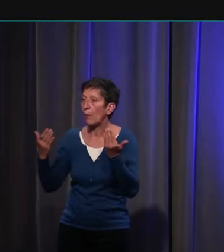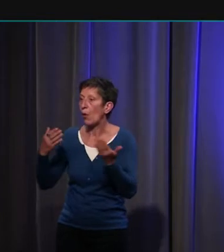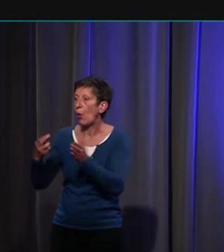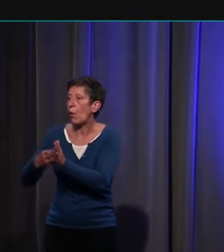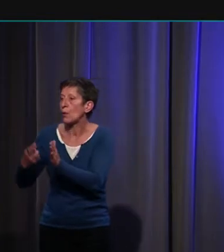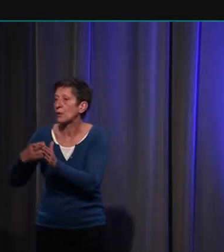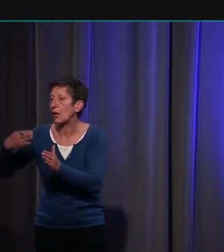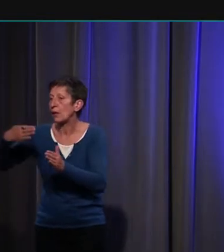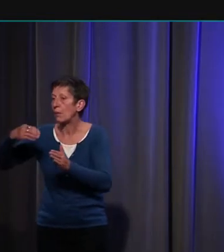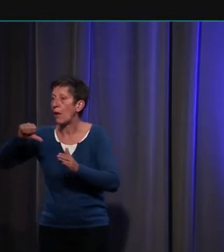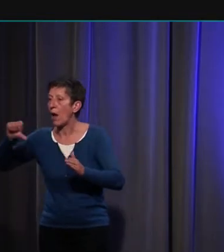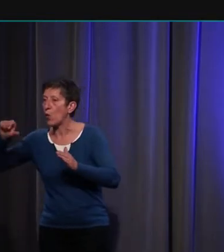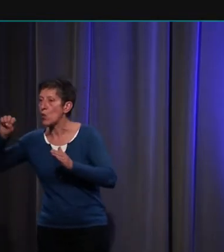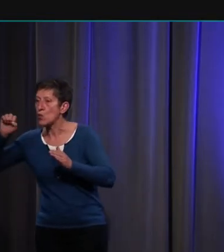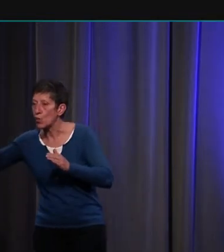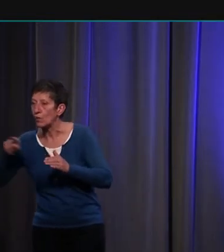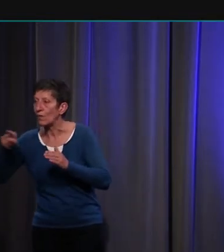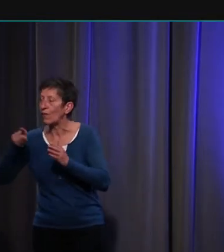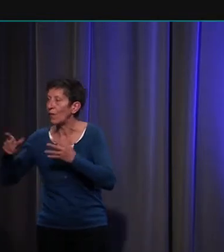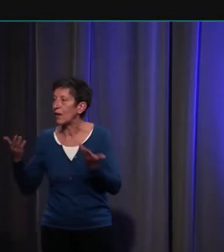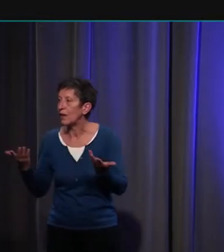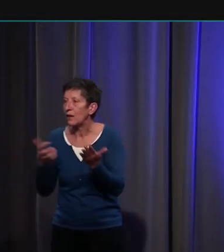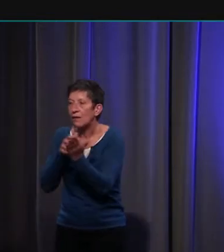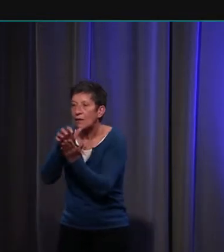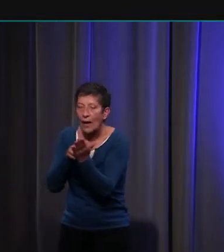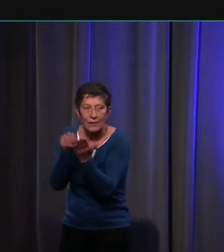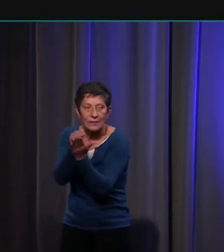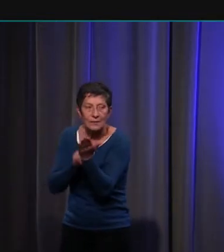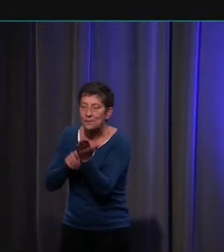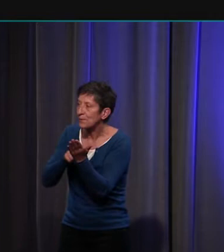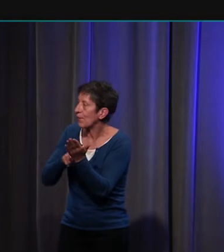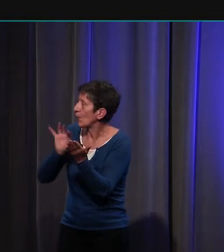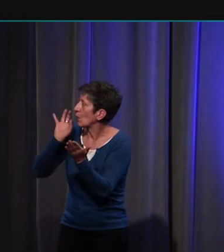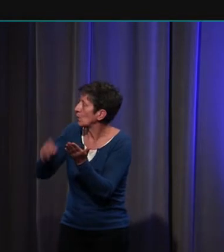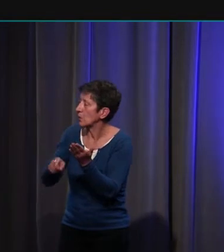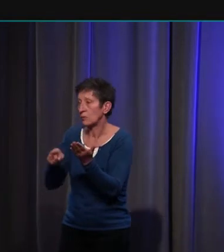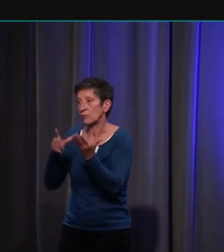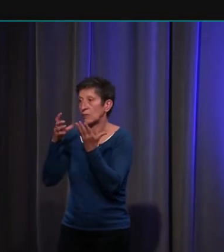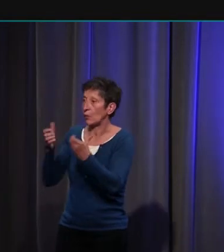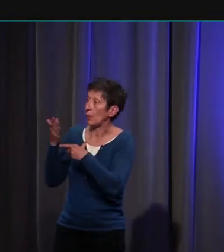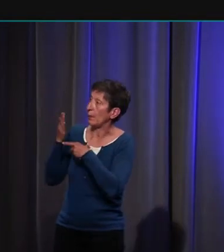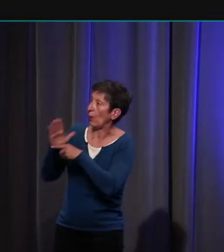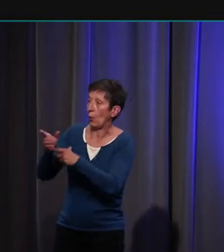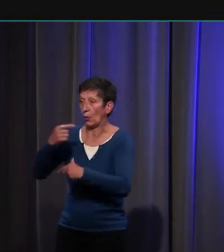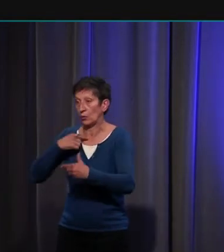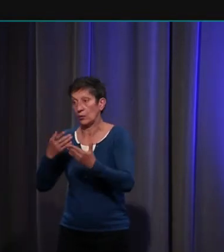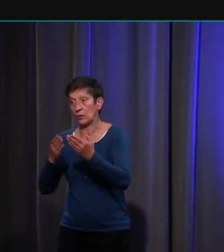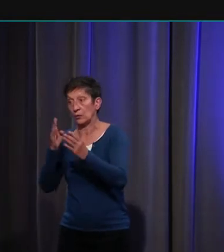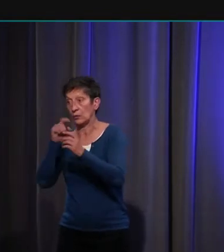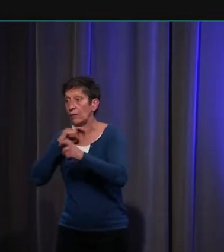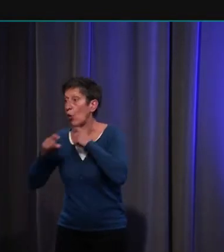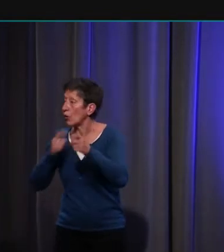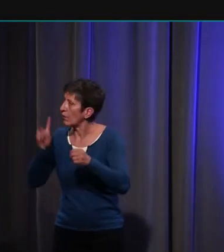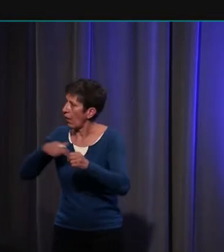dans des textes qui qui est assez orienté pour montrer notre brutalité à auch allé au liban j'ai beaucoup d'amis